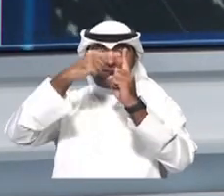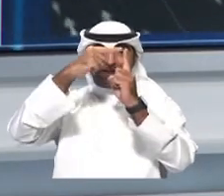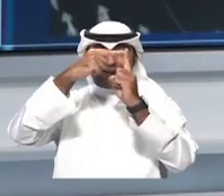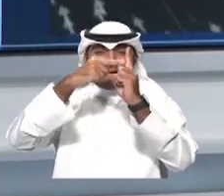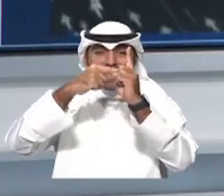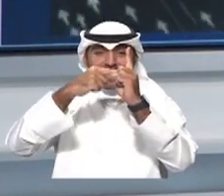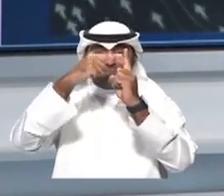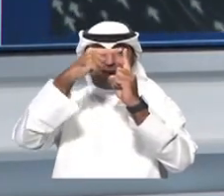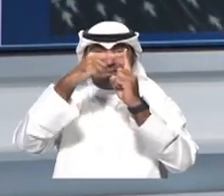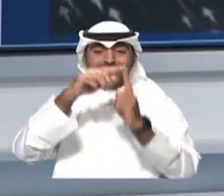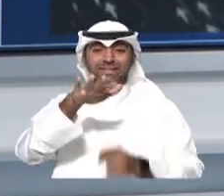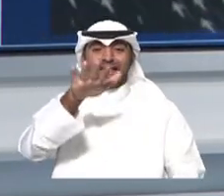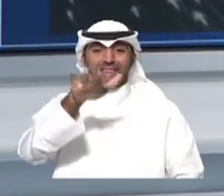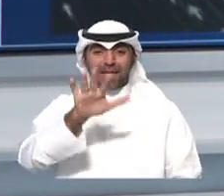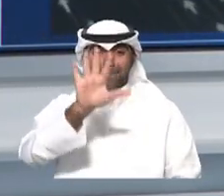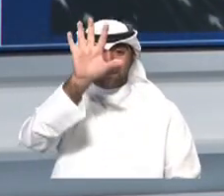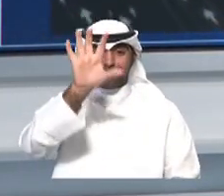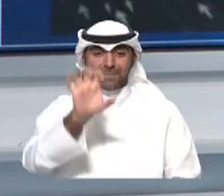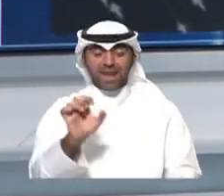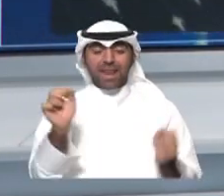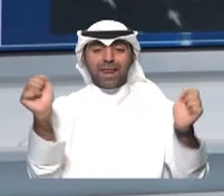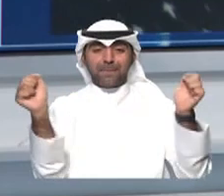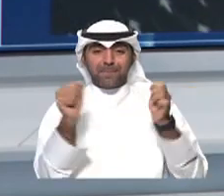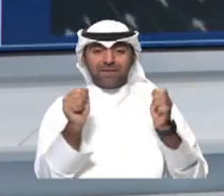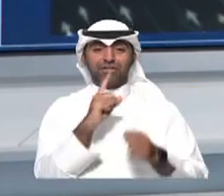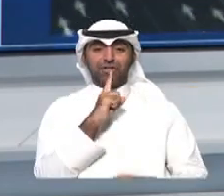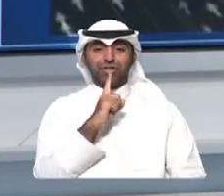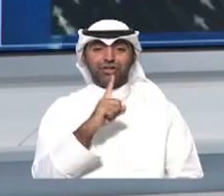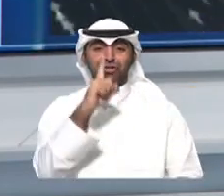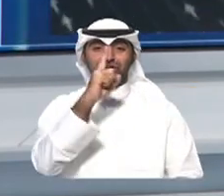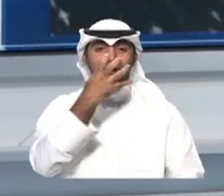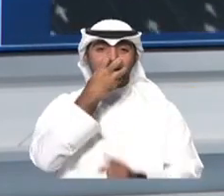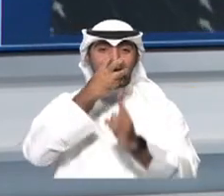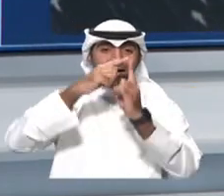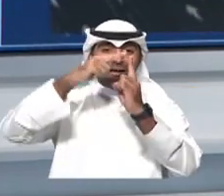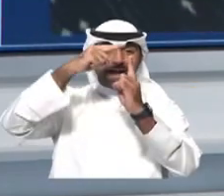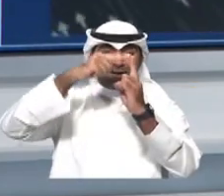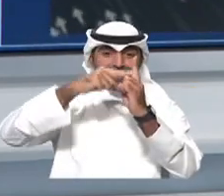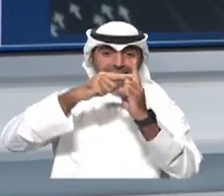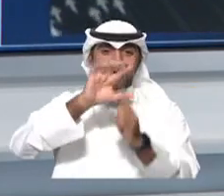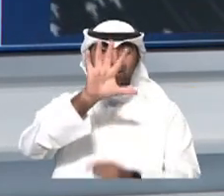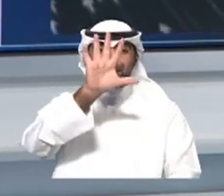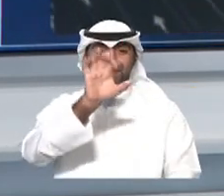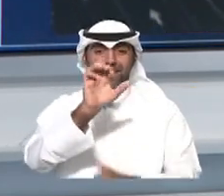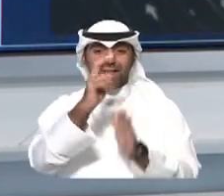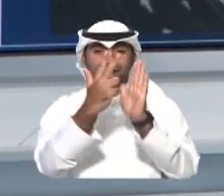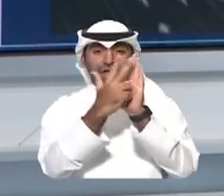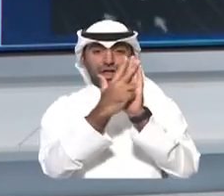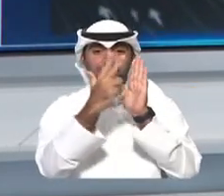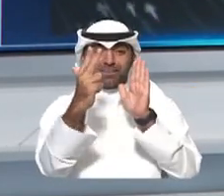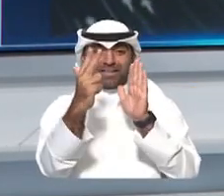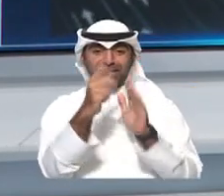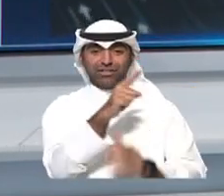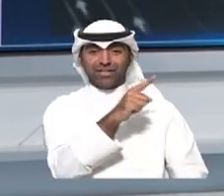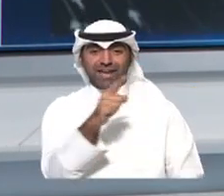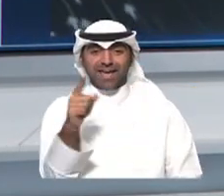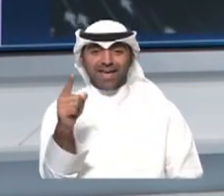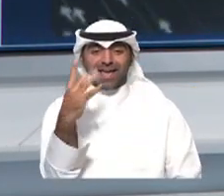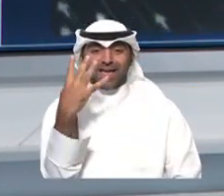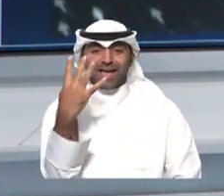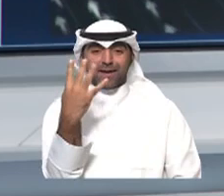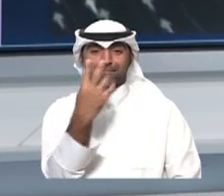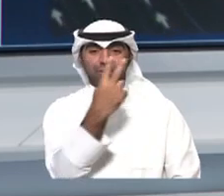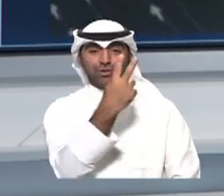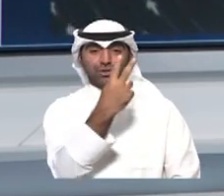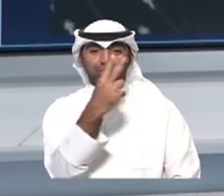أجواء راح تكون مائلة للبرودة، وقد تصل درجات الحرارة ما بين 18 إلى 24 درجة مئوية في معظم